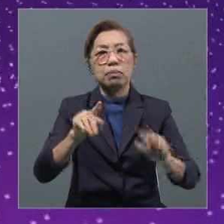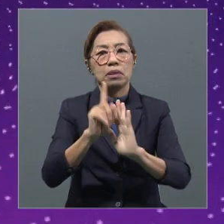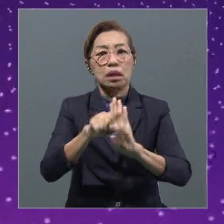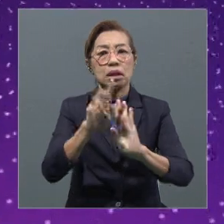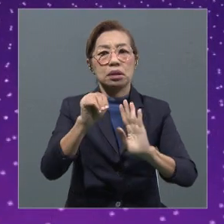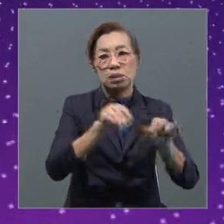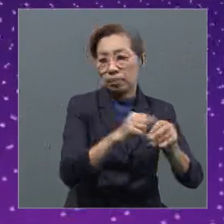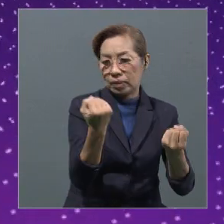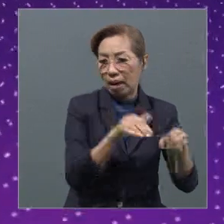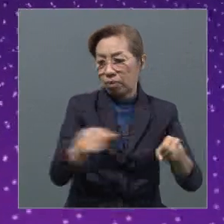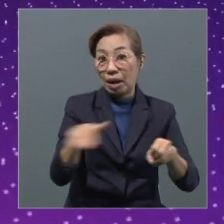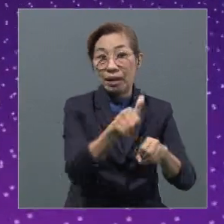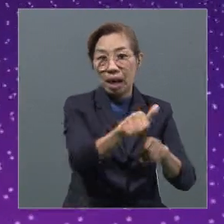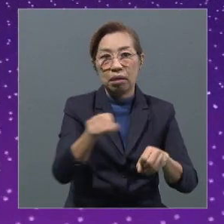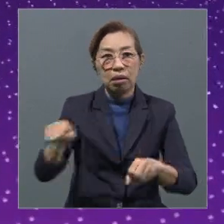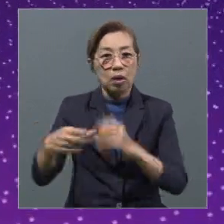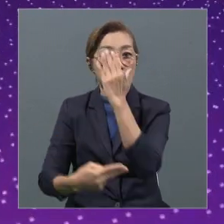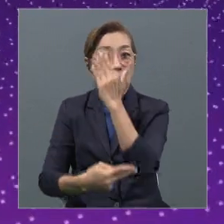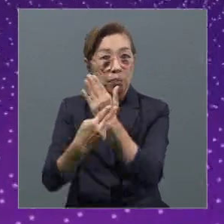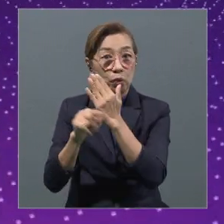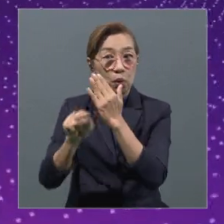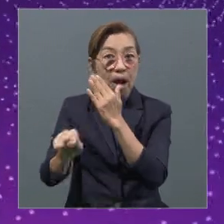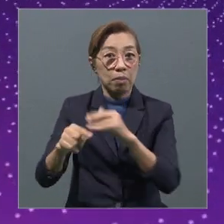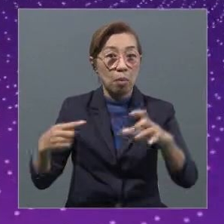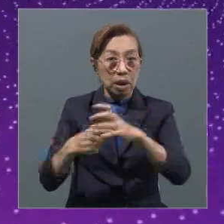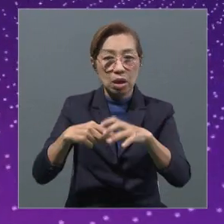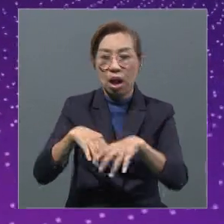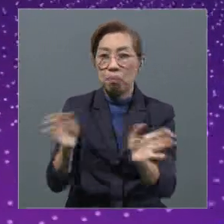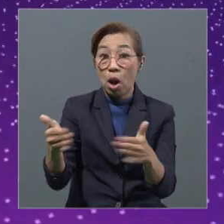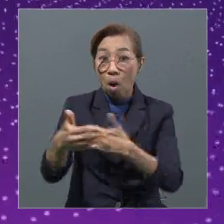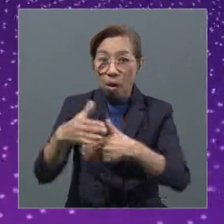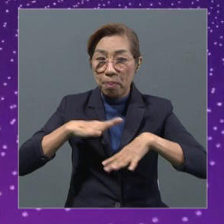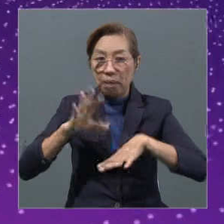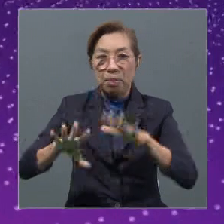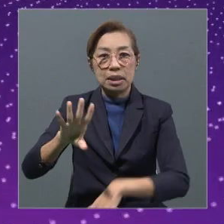ทั้งนักแข่งหรือว่าทีมงานที่จะเดินทางเข้ามาเนี่ยก็มี